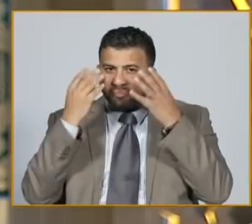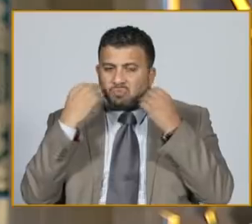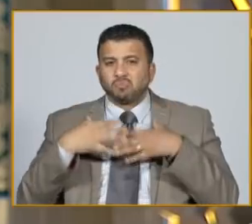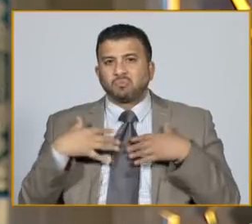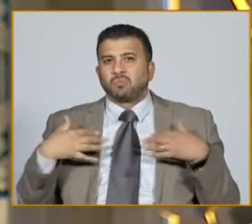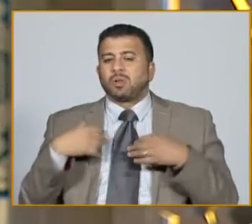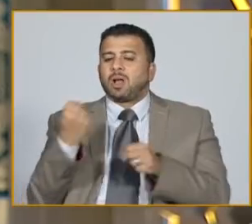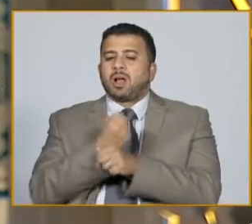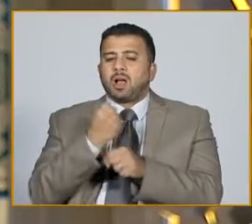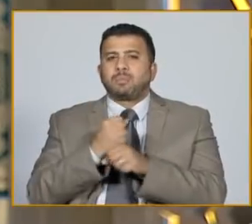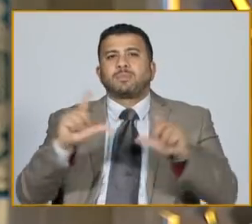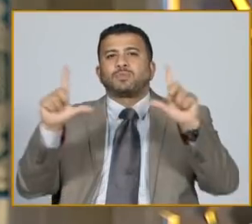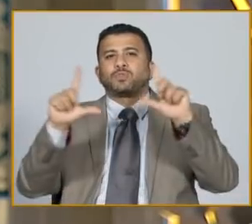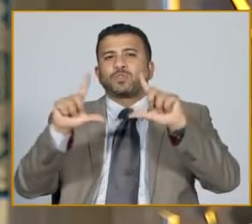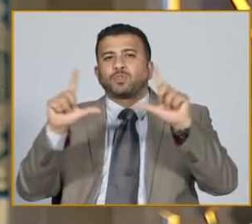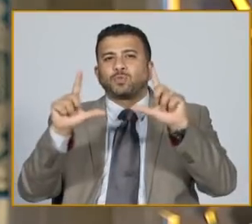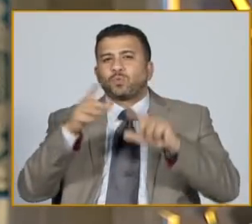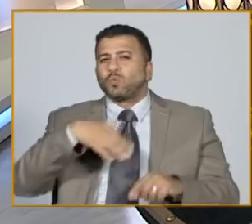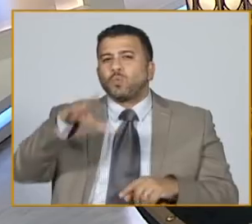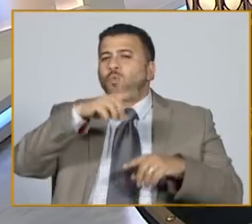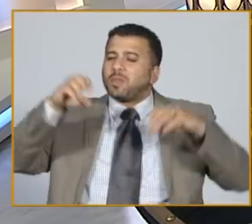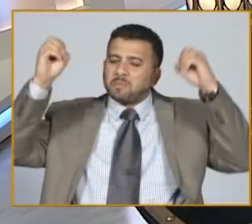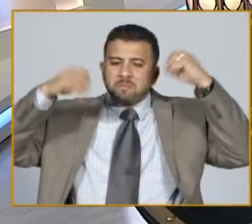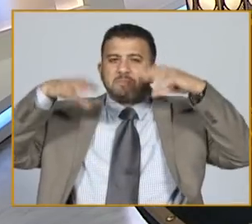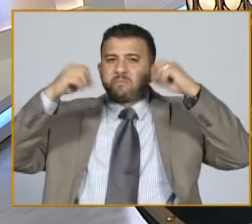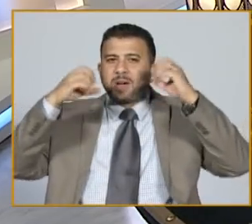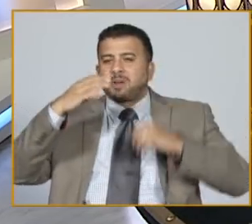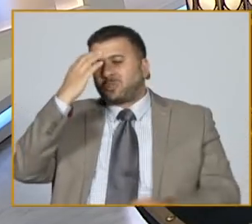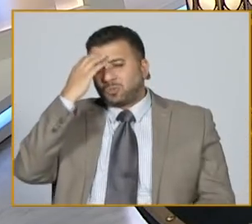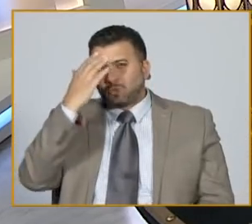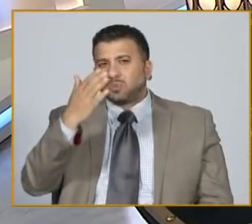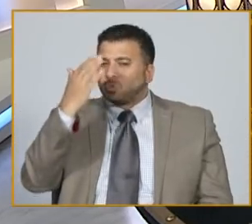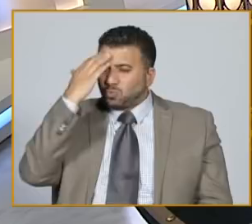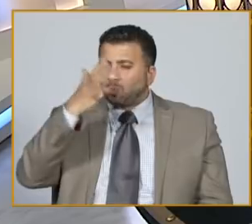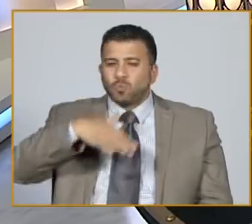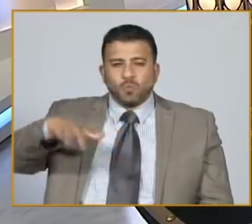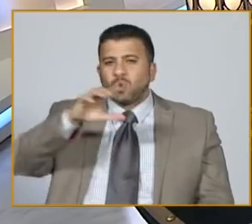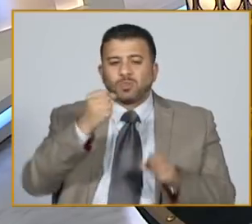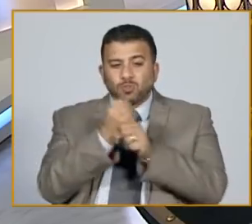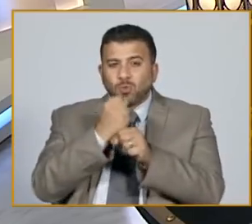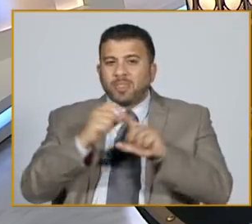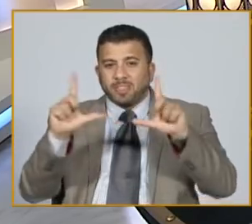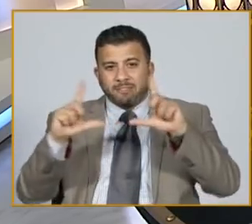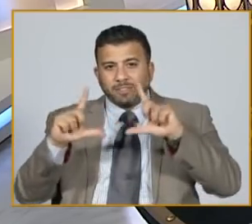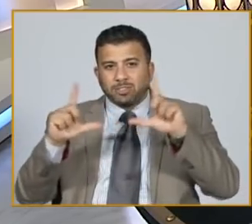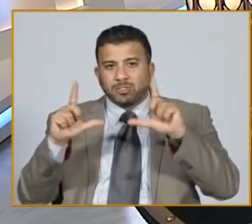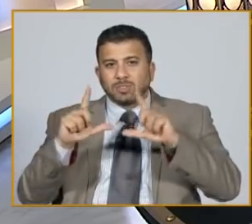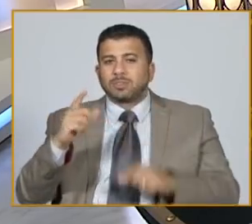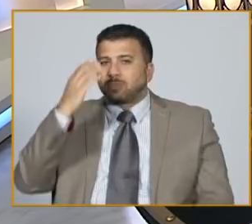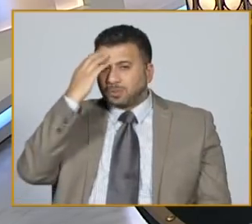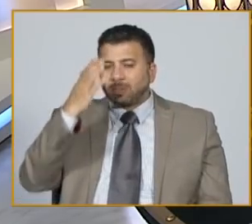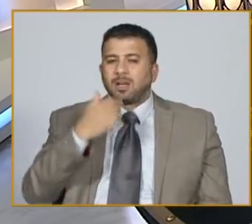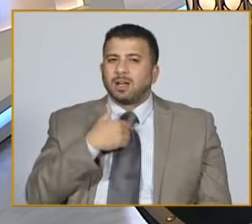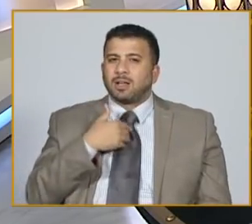لكل العاملين في هذه القناة المباركة. جزاك الله خيرا. شكرا لكم جميعا. بارك الله فيك. نعزي أنفسنا